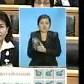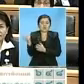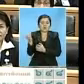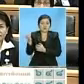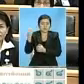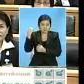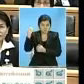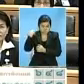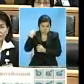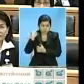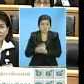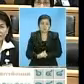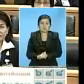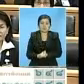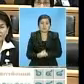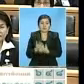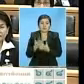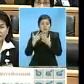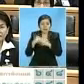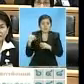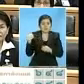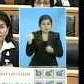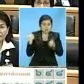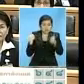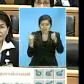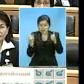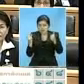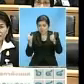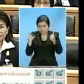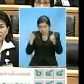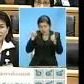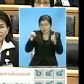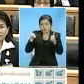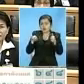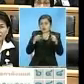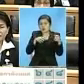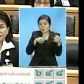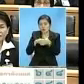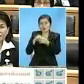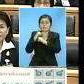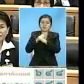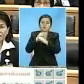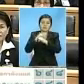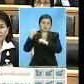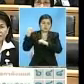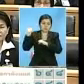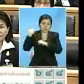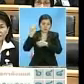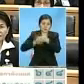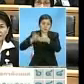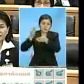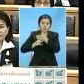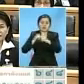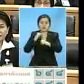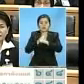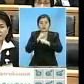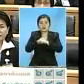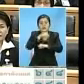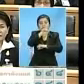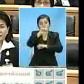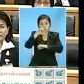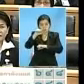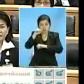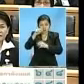ากแล้วทำไมเอาข้อด้อยมาเพื่อกีดขวางการปฏิบัติหน้าที่ของสมาชิกสภาผู้แทนราษฎรเพราะฉะนั้นมาตร